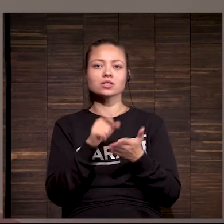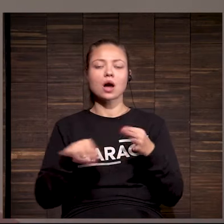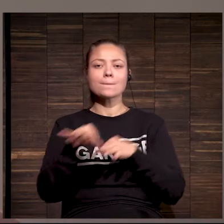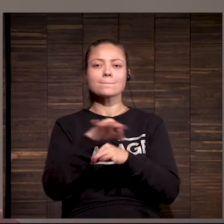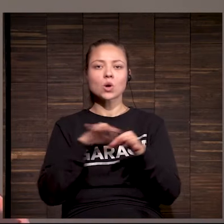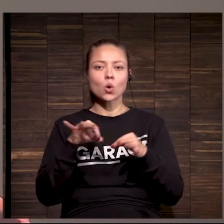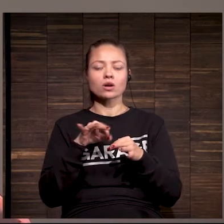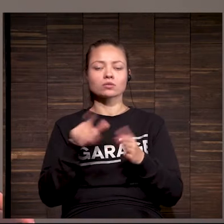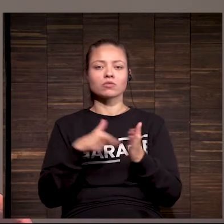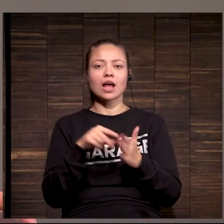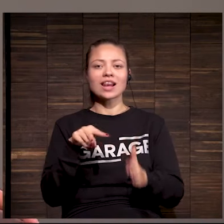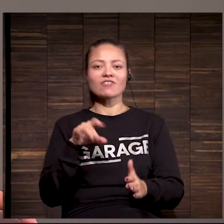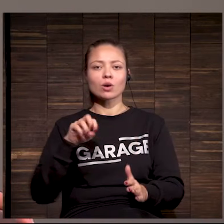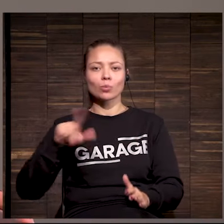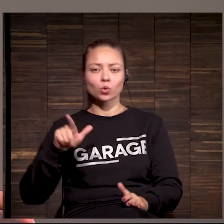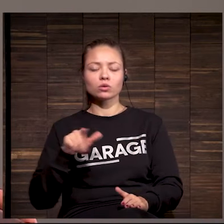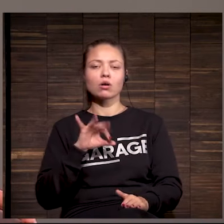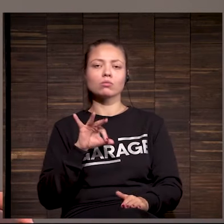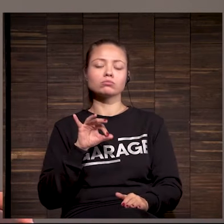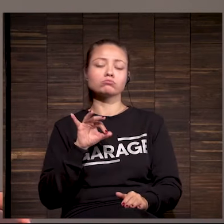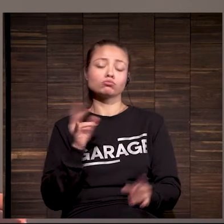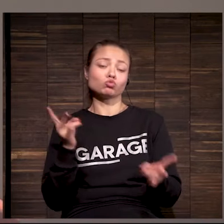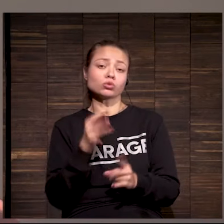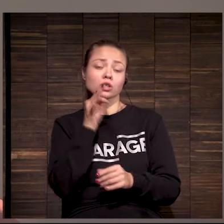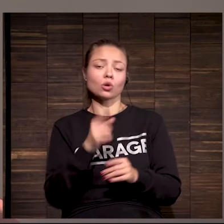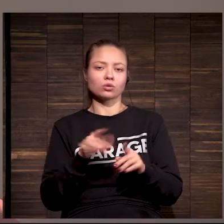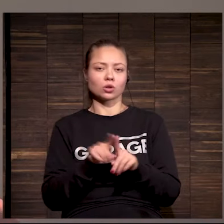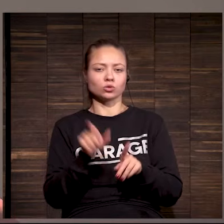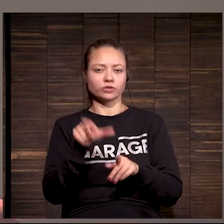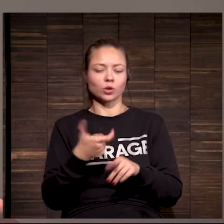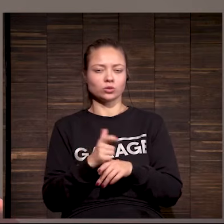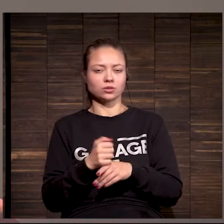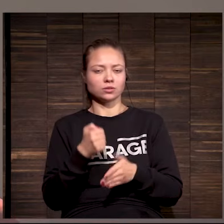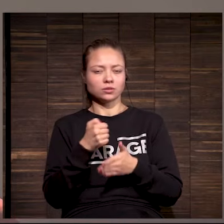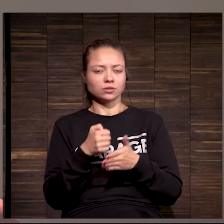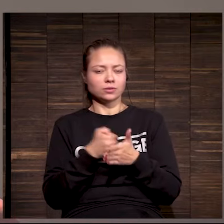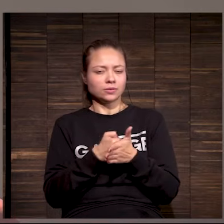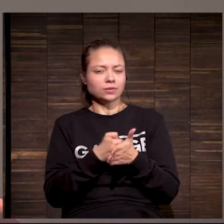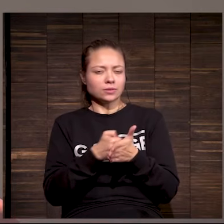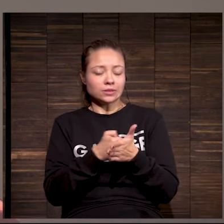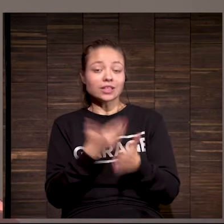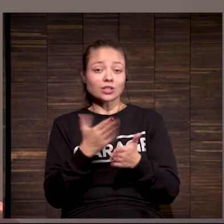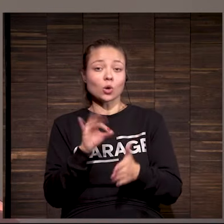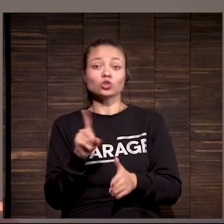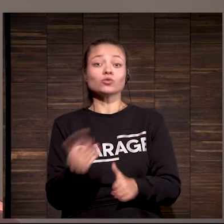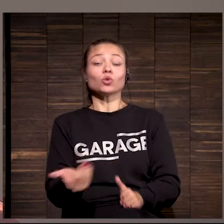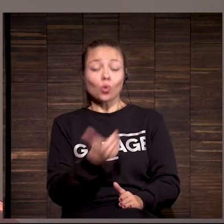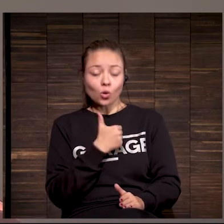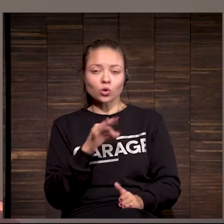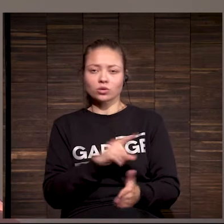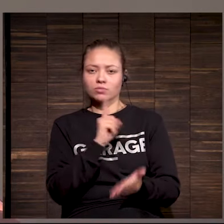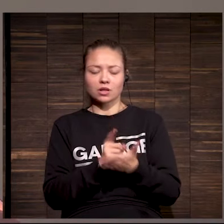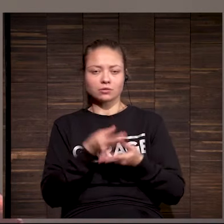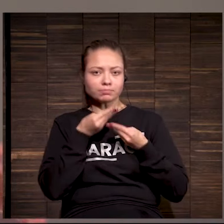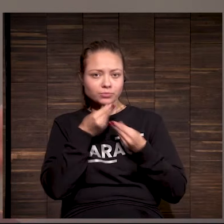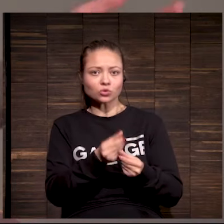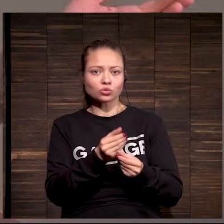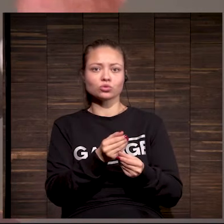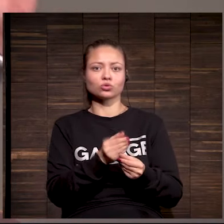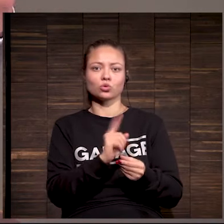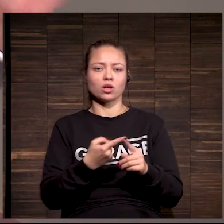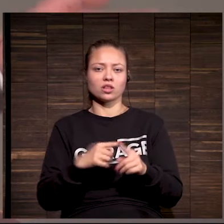вали верху ли он нам сказать человек очень назойливый если уж он чего-то хочет он обязательно всех убедить что это очень важно